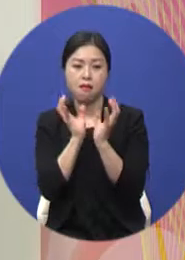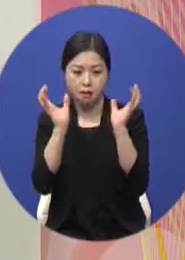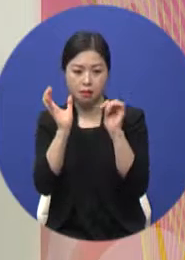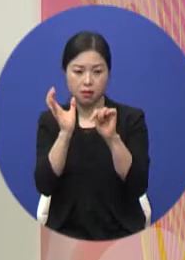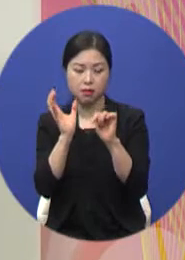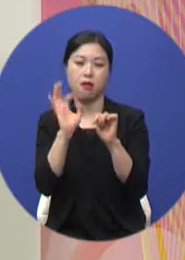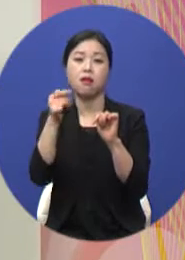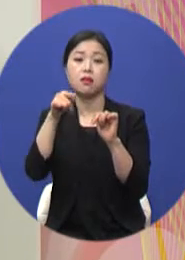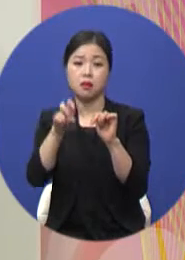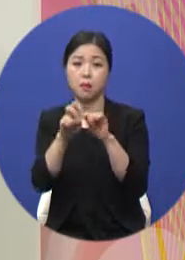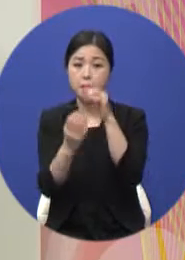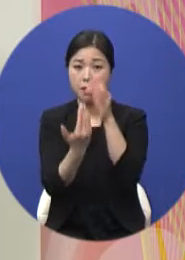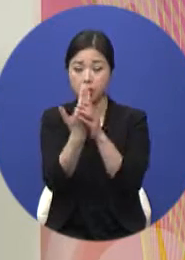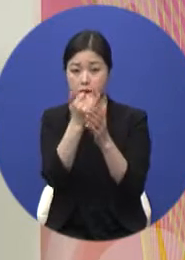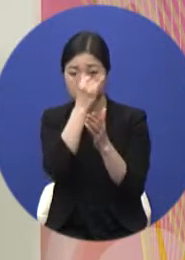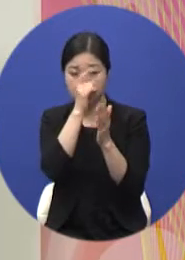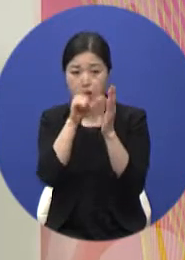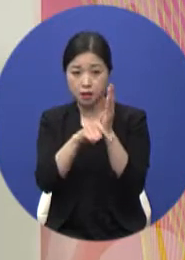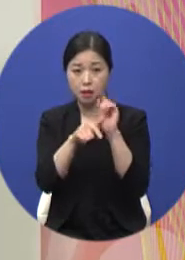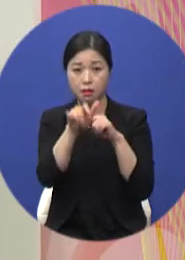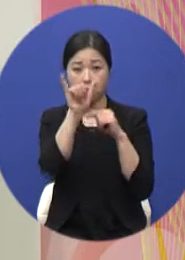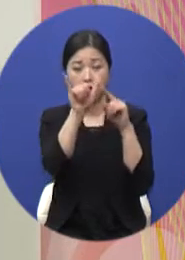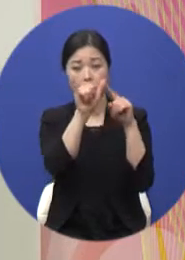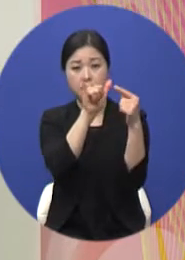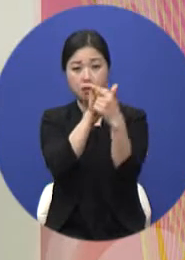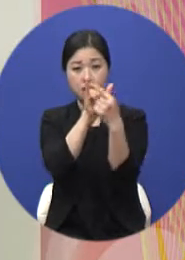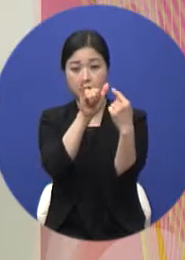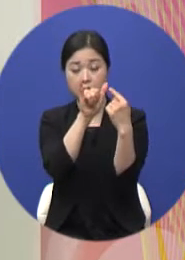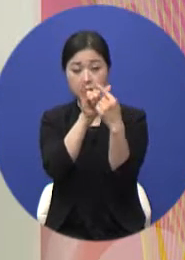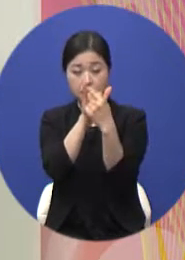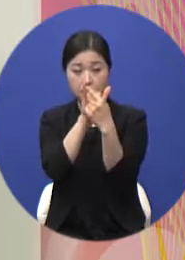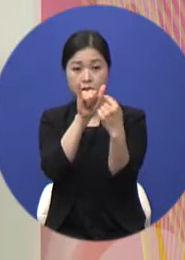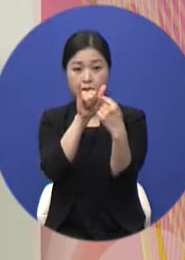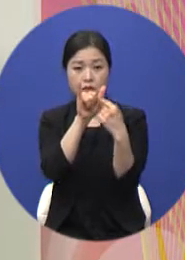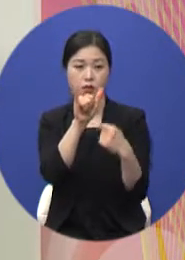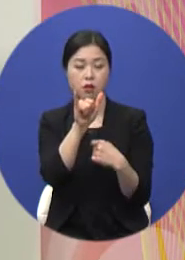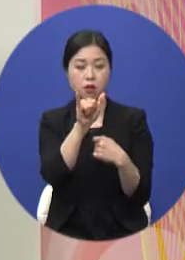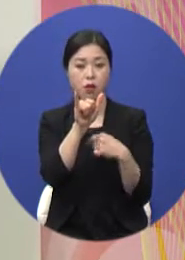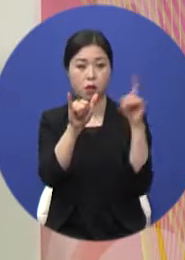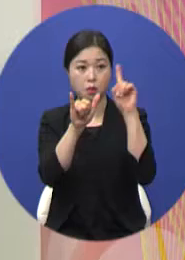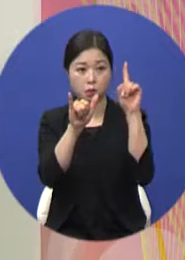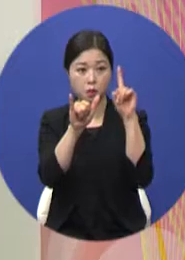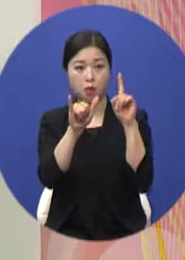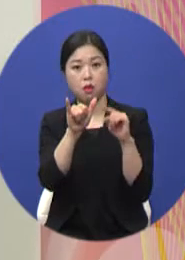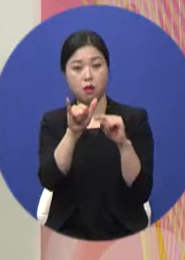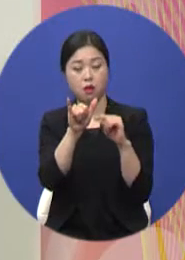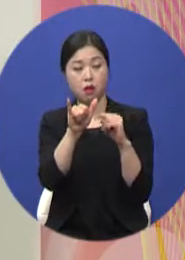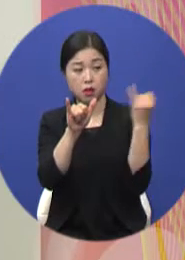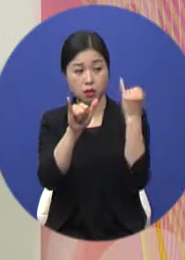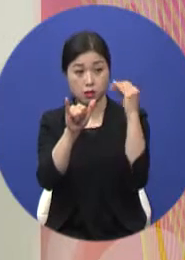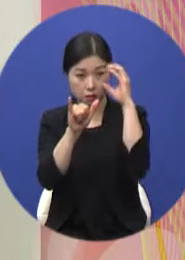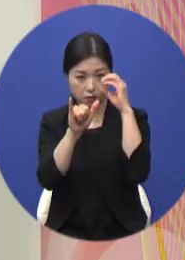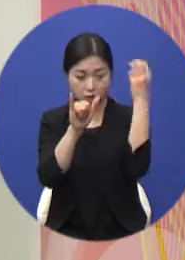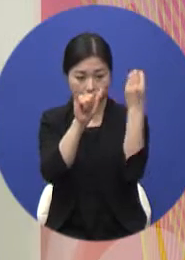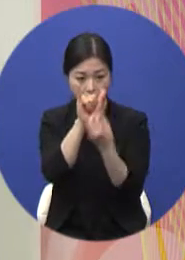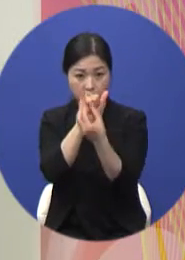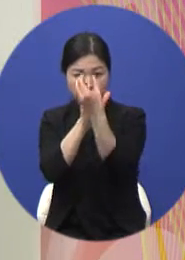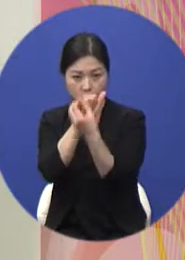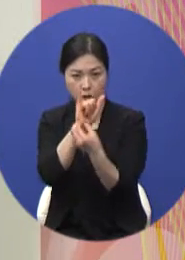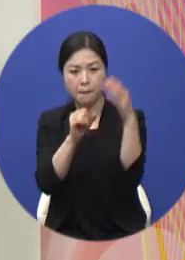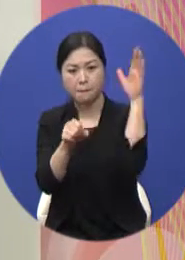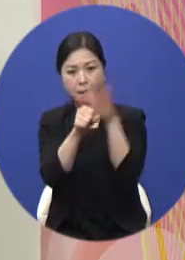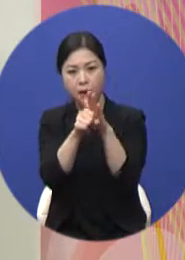이제 불임까지 이어져요. 양쪽에 있는 우리 나팔관이라고 하는 그 수정란이 통과되는 길을 막아버리기 때문에